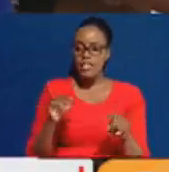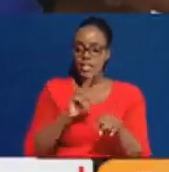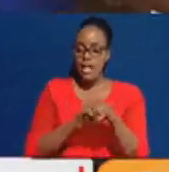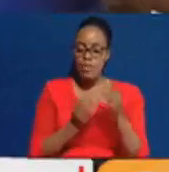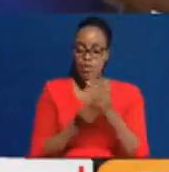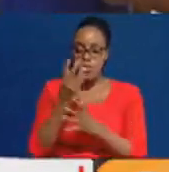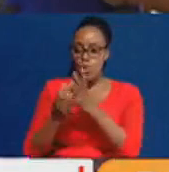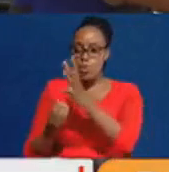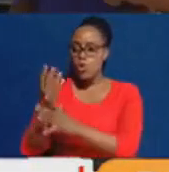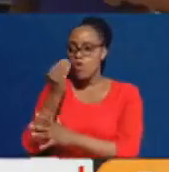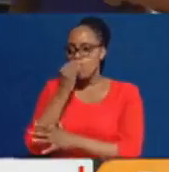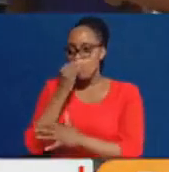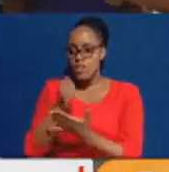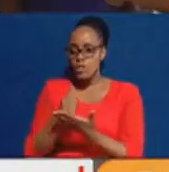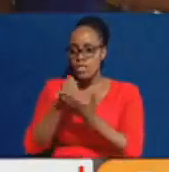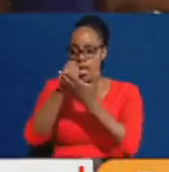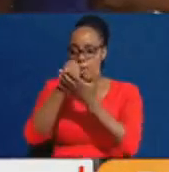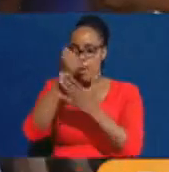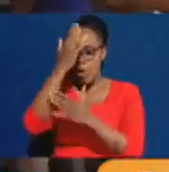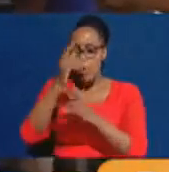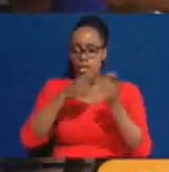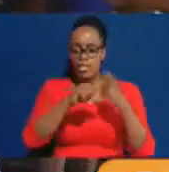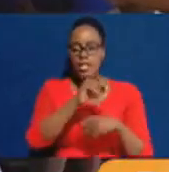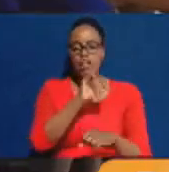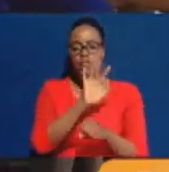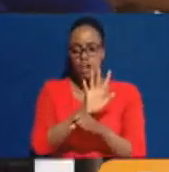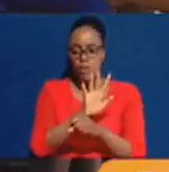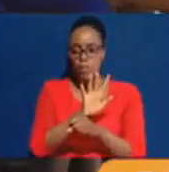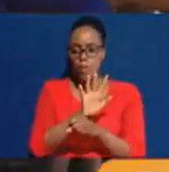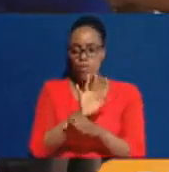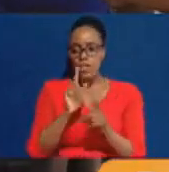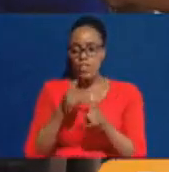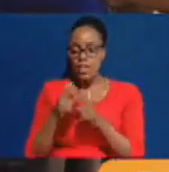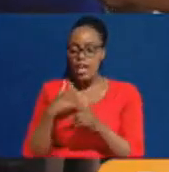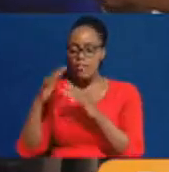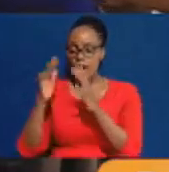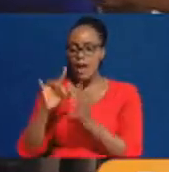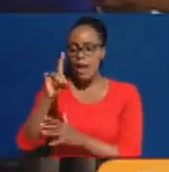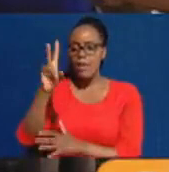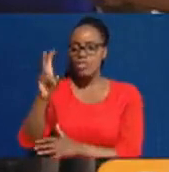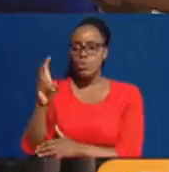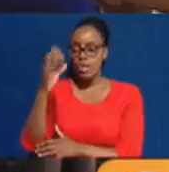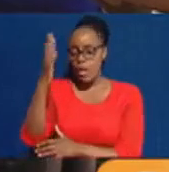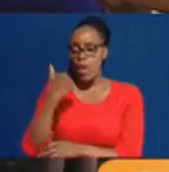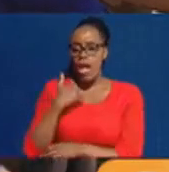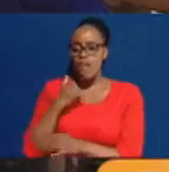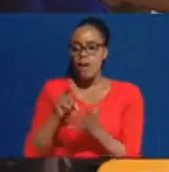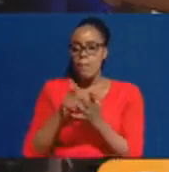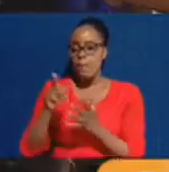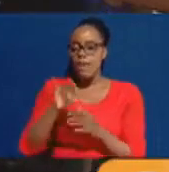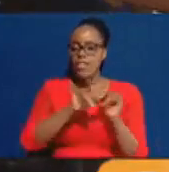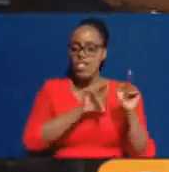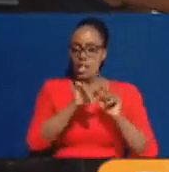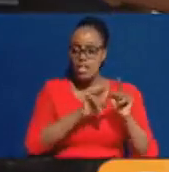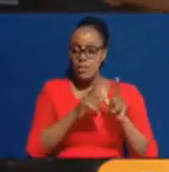hapa inasaidia community. Tomato nauzia shilingi 5, kabeji nauzia shilingi 20, sababu sijazilipia transport